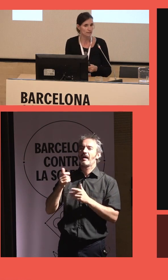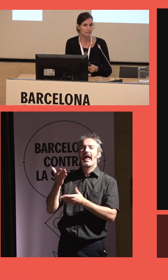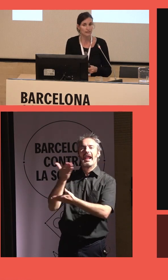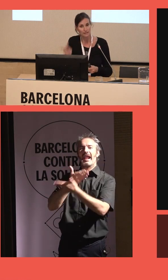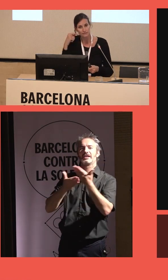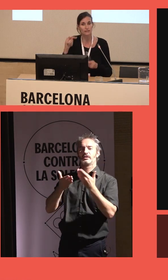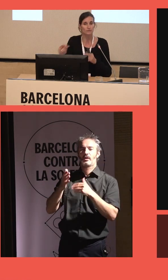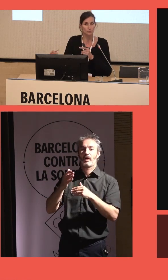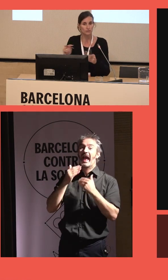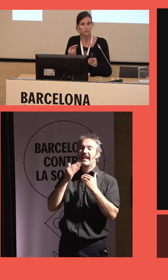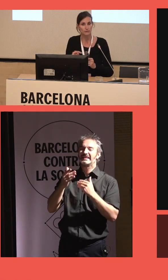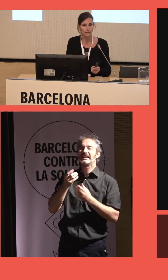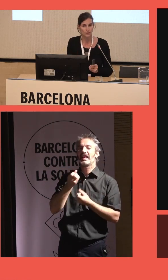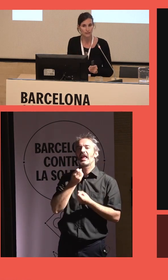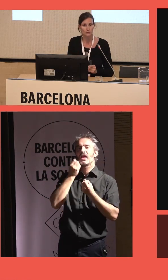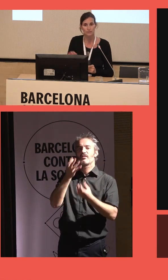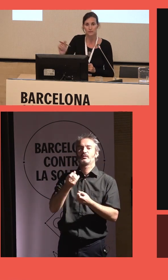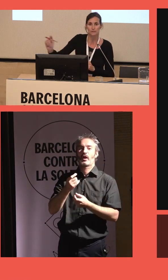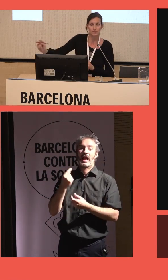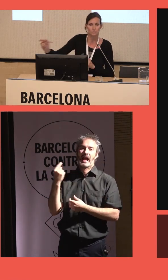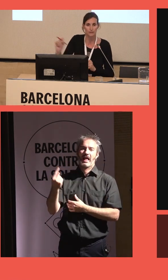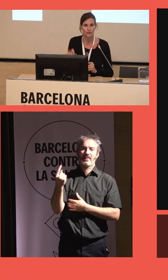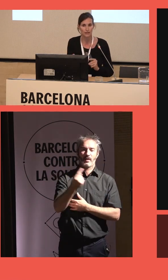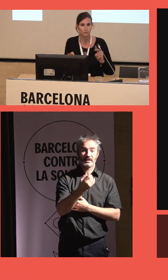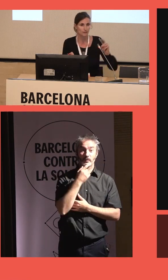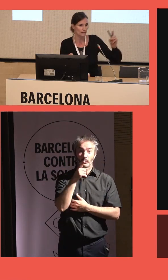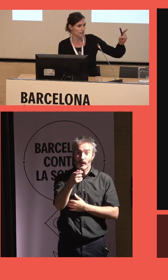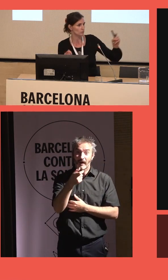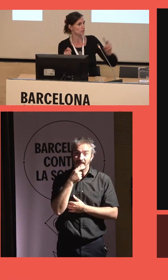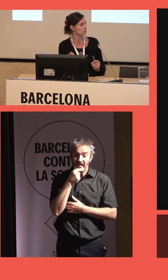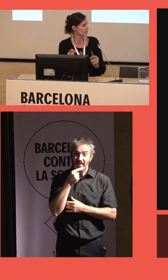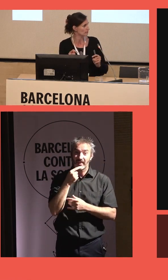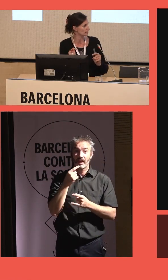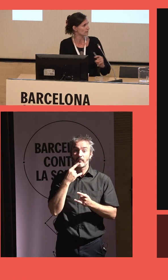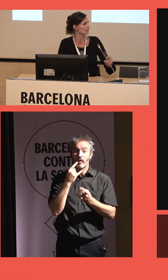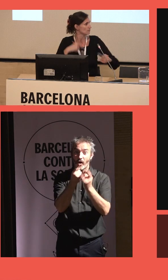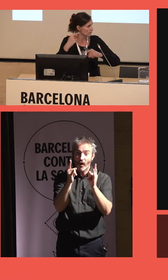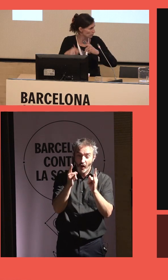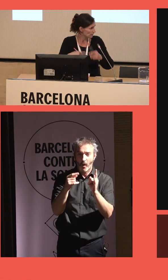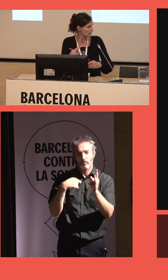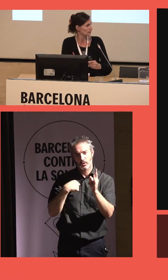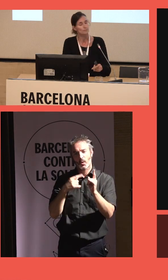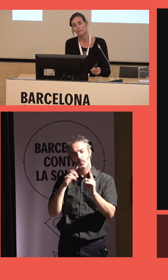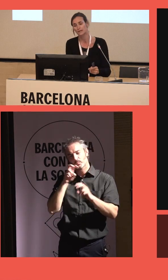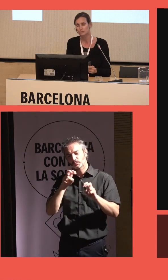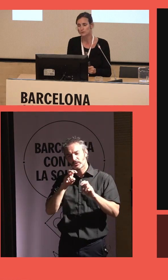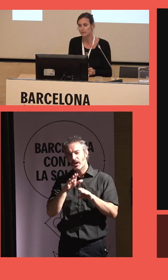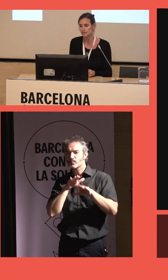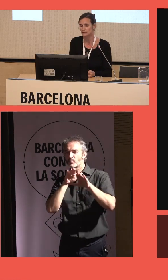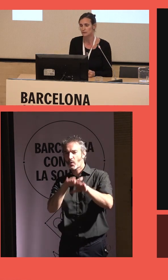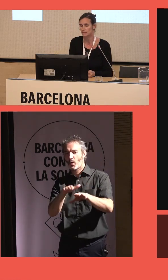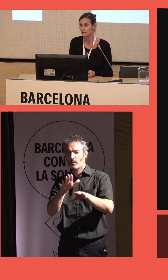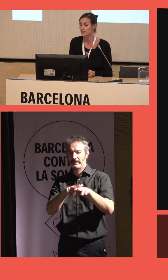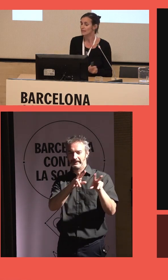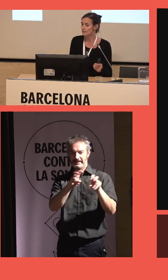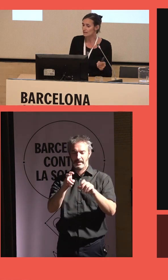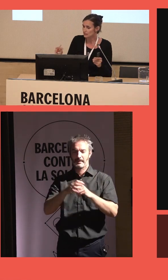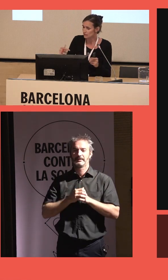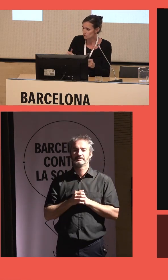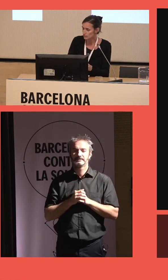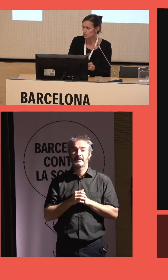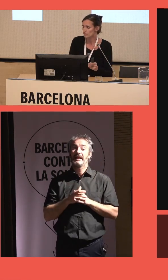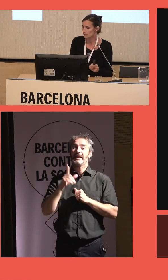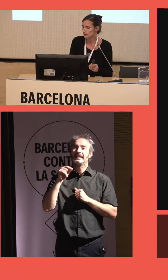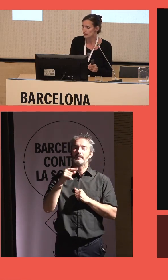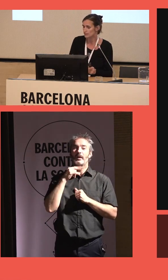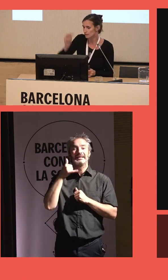de persones grans del barri gràcies a la informació que té de cada una si jo sé que a t'agrada la botànica i a tu que ton pare en jardiner favoriré que surtin aquests temes i que